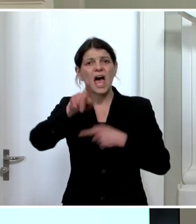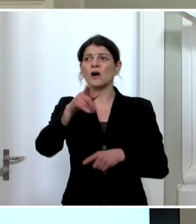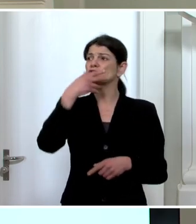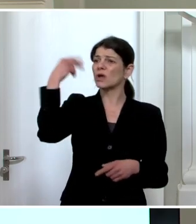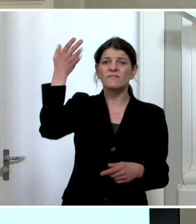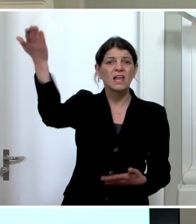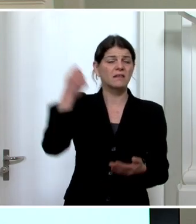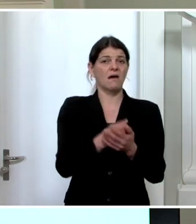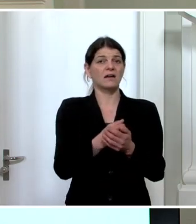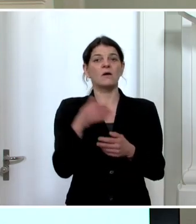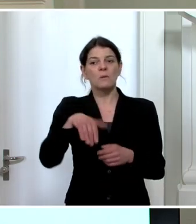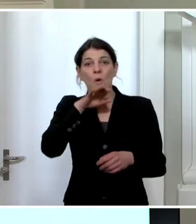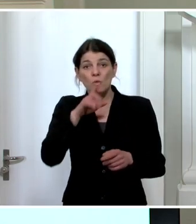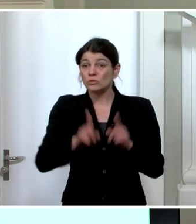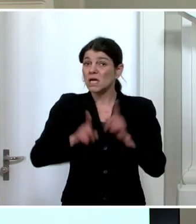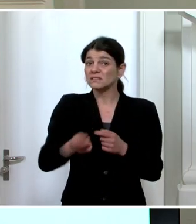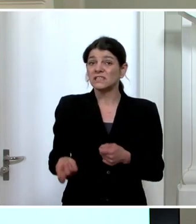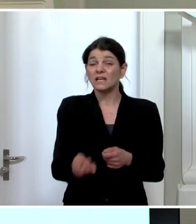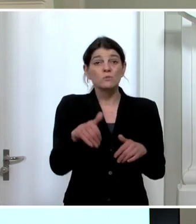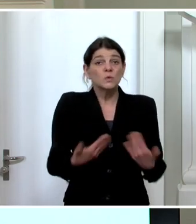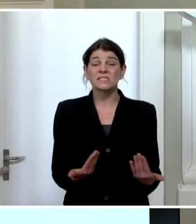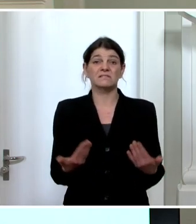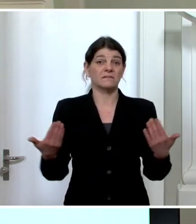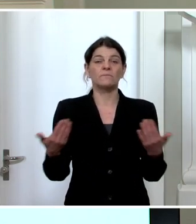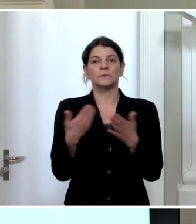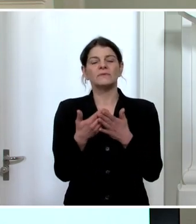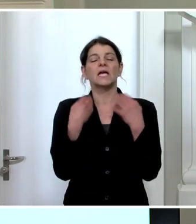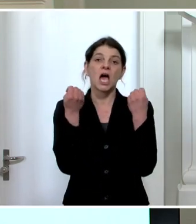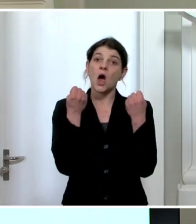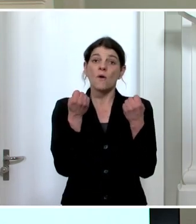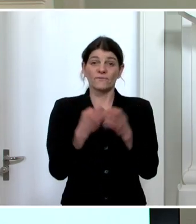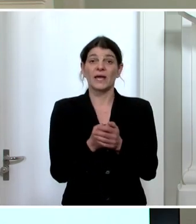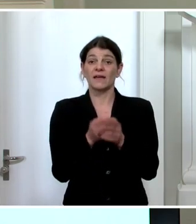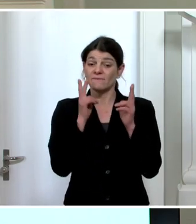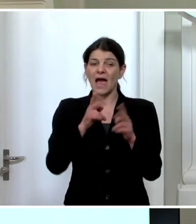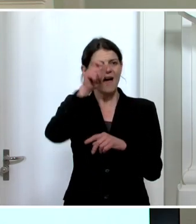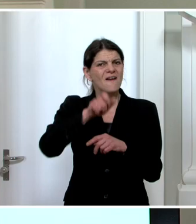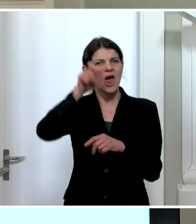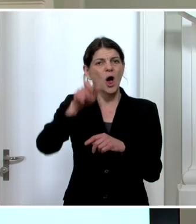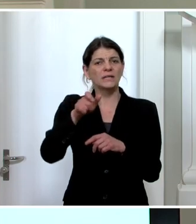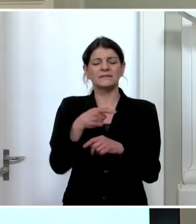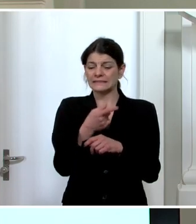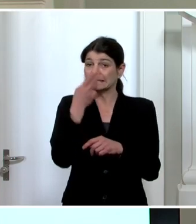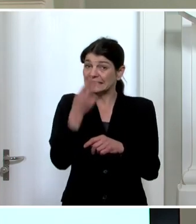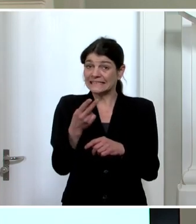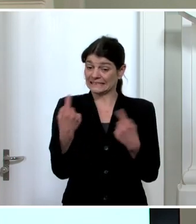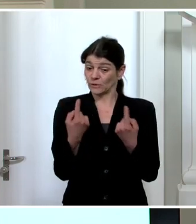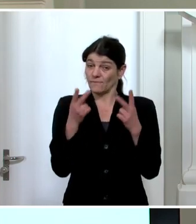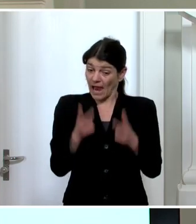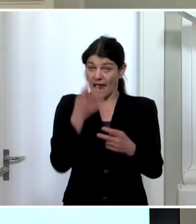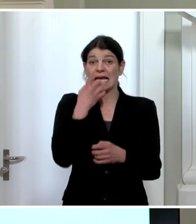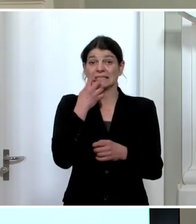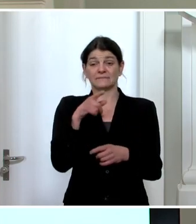schönen Wetter und sie müssen auch mit dem Hund spazieren gehen können. Aber ich hoffe jetzt wirklich, dass die Leute den Ernst der Lage